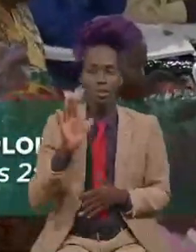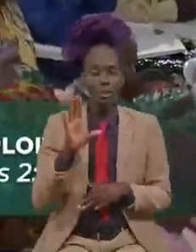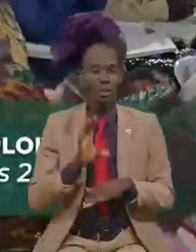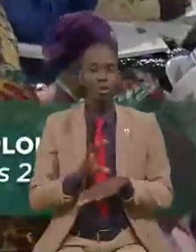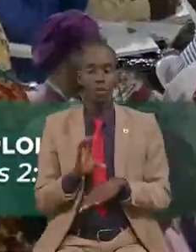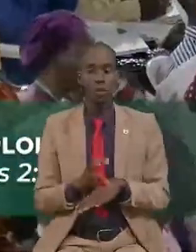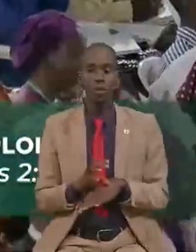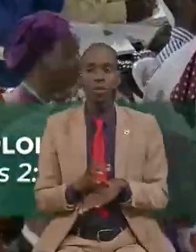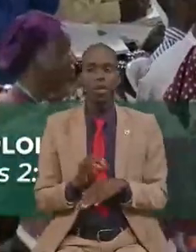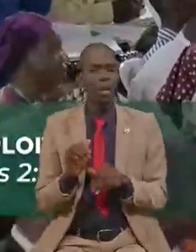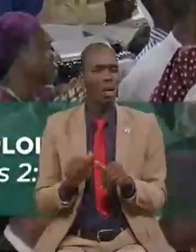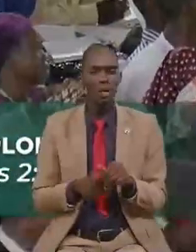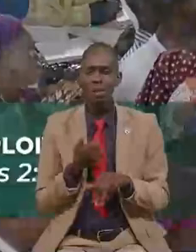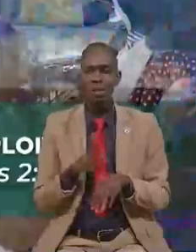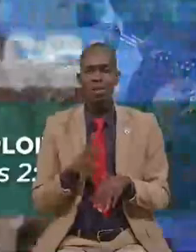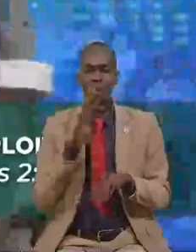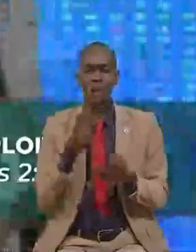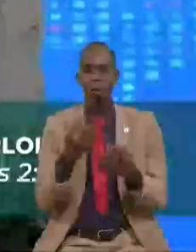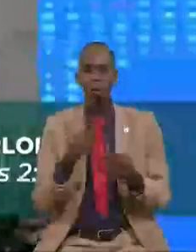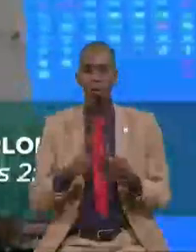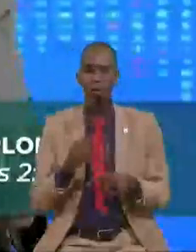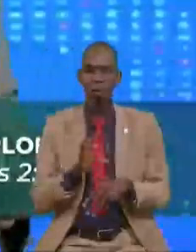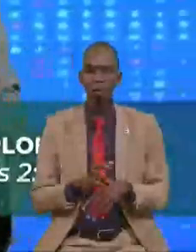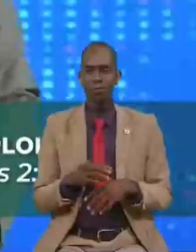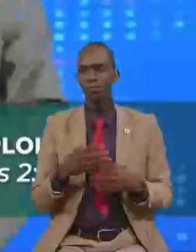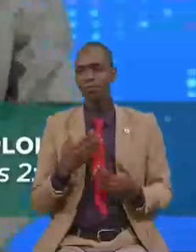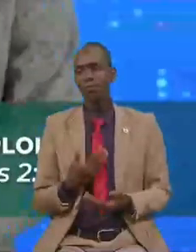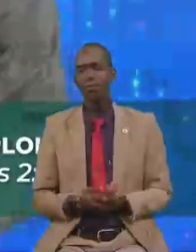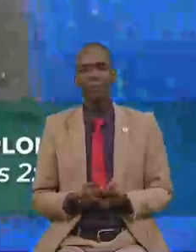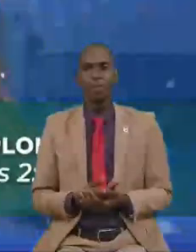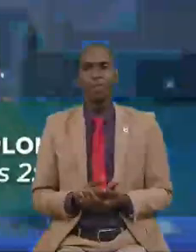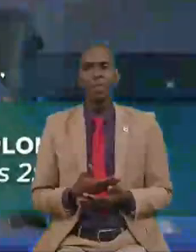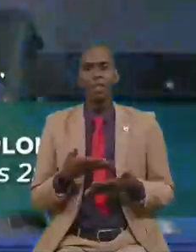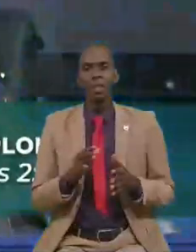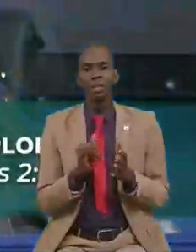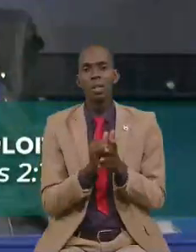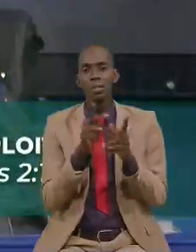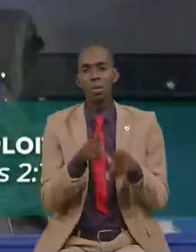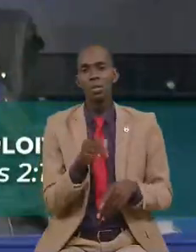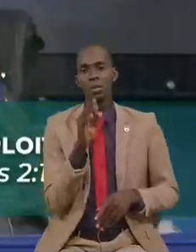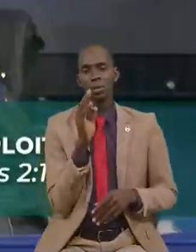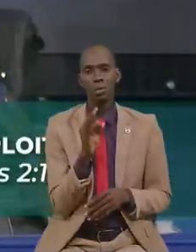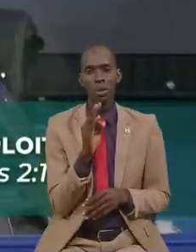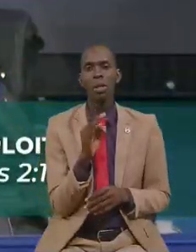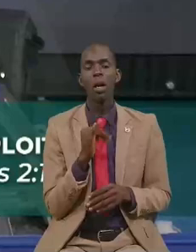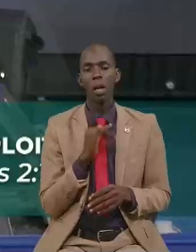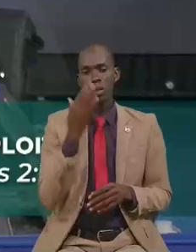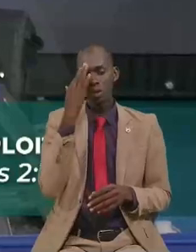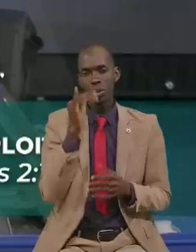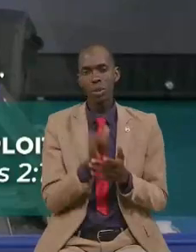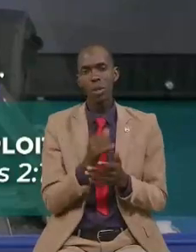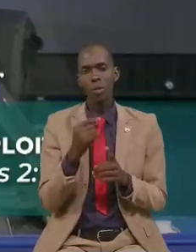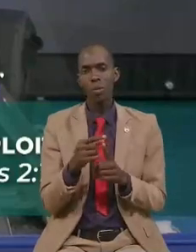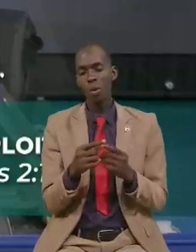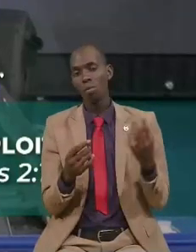Ton église, chaque fois que tu viens, il dit, oh, il vient encore, qu'il prêche. Et je sais, quand ça entre, ça va sortir là-bas. Ne